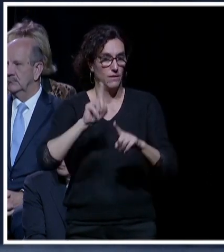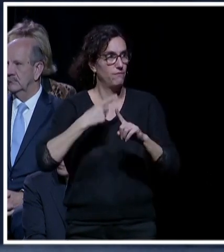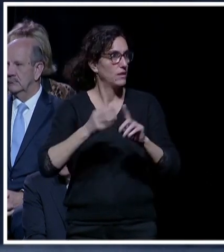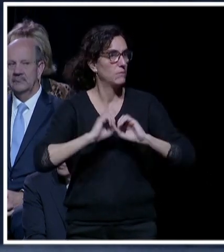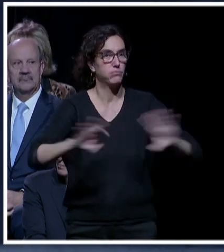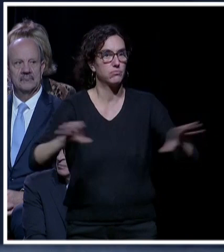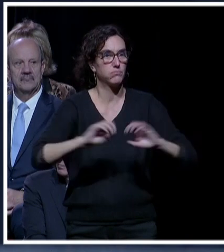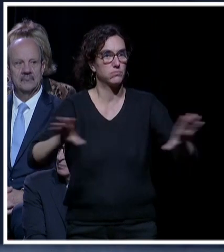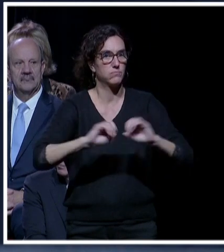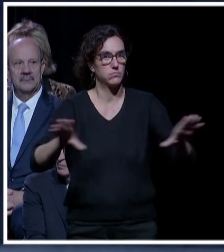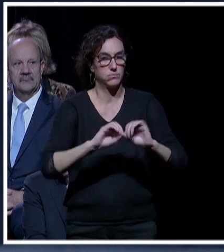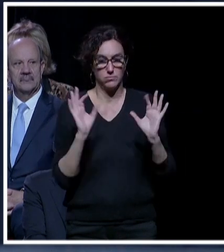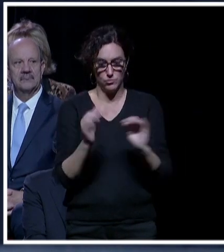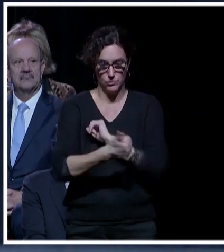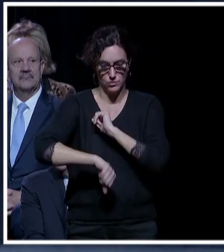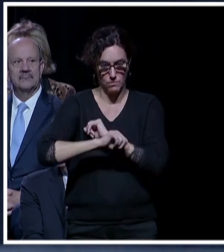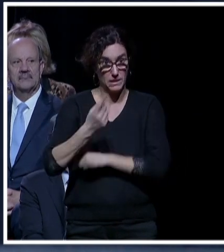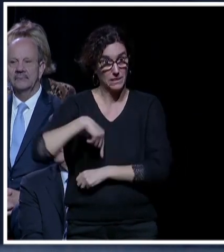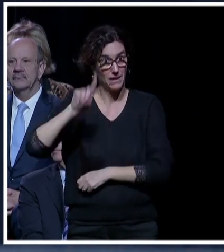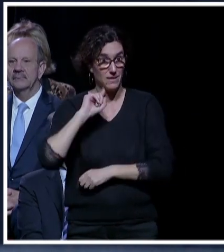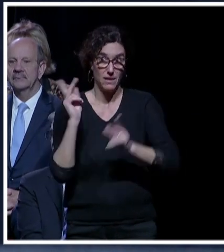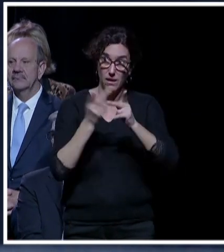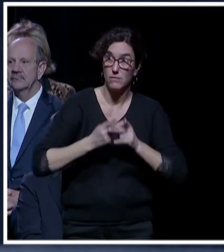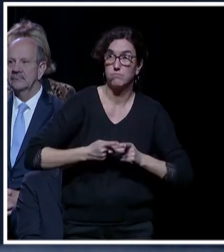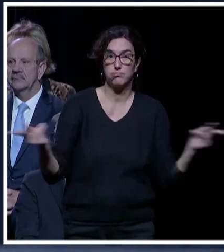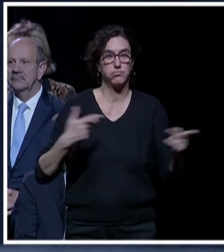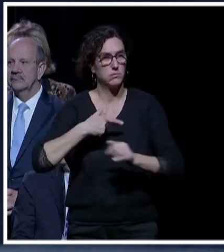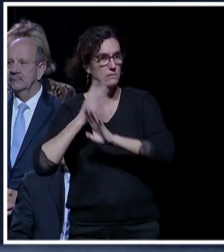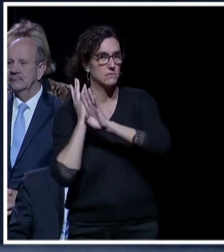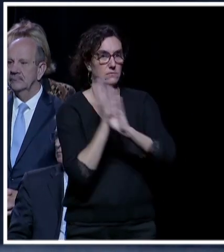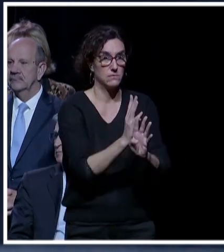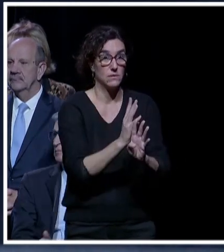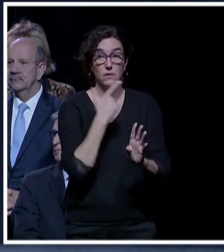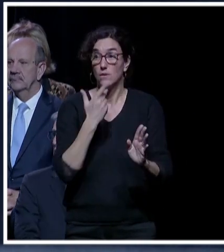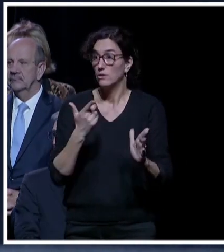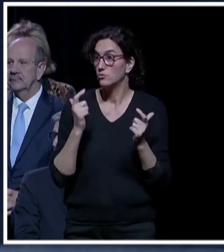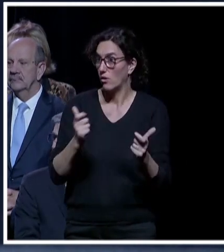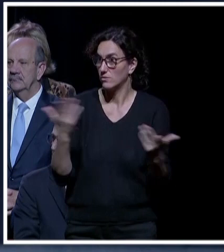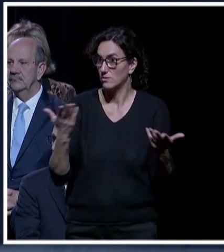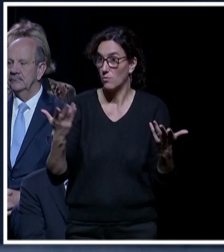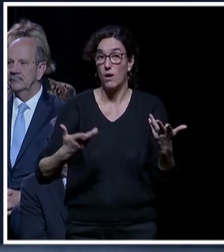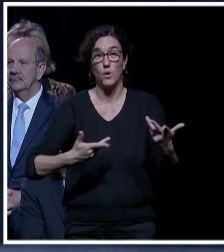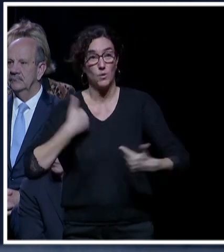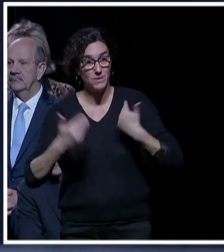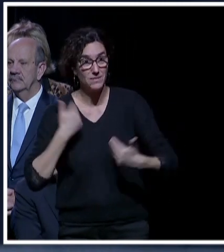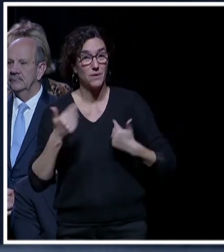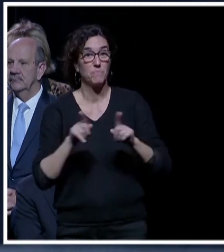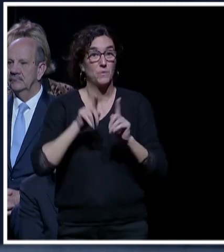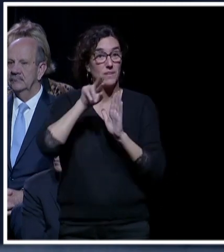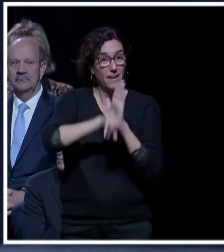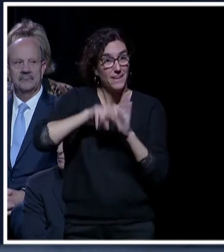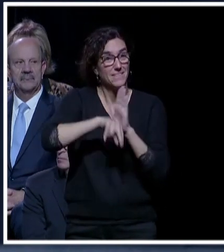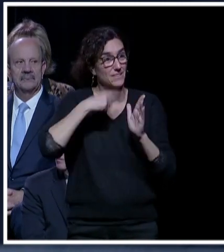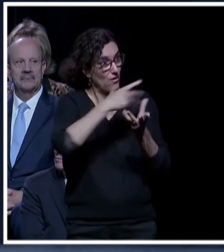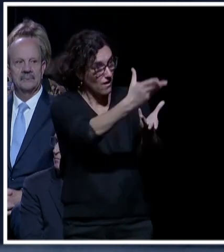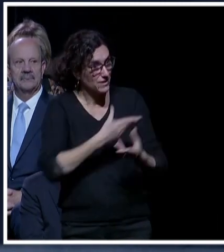meilleur démarrage du box-office la semaine dernière. Nous avons eu la chance d'accueillir les acteurs et les réalisateurs. Nous avons pu